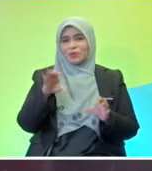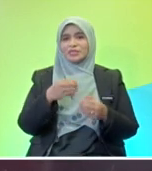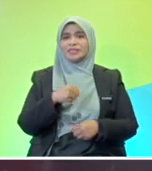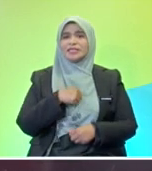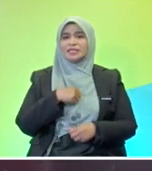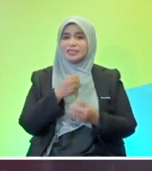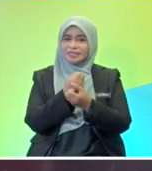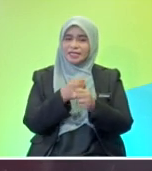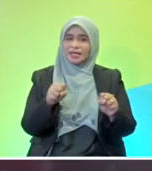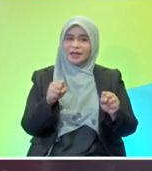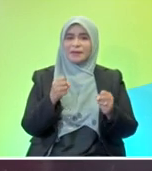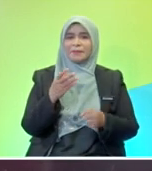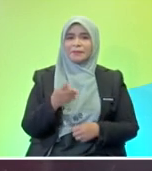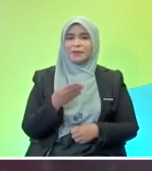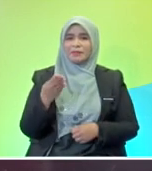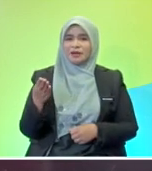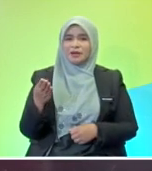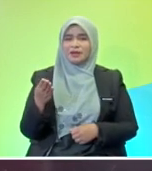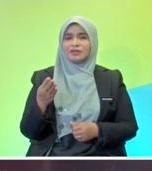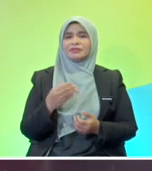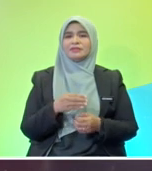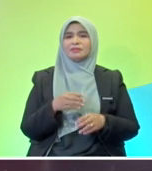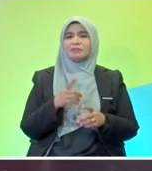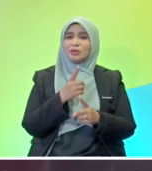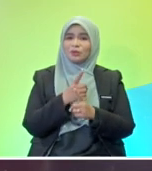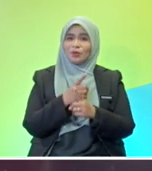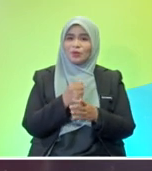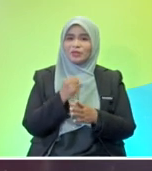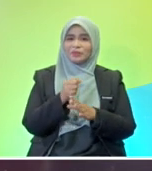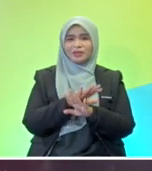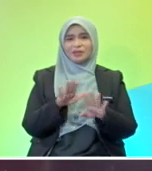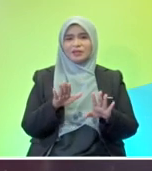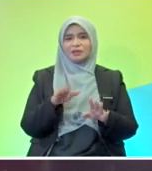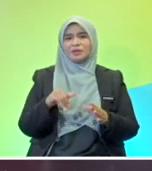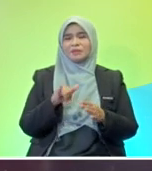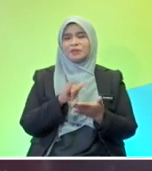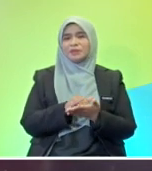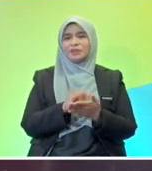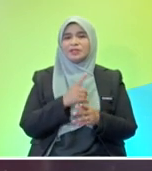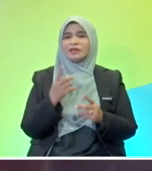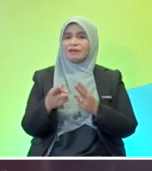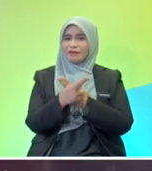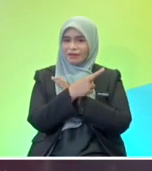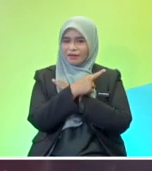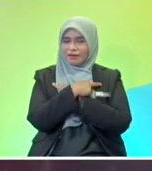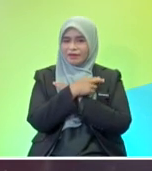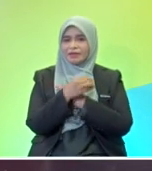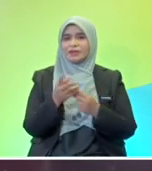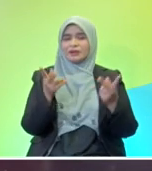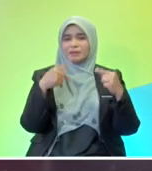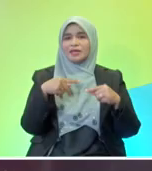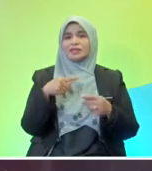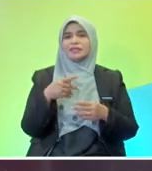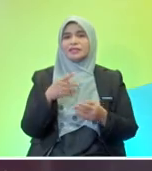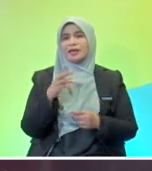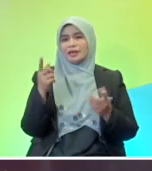sediakan bahan-bahan yang murid-murid. Lepas ni kita tengok bahan-bahan tu betul ke tak. Tapi sebelum itu kita rehat dulu dan kembali selepas ini di Direct TV